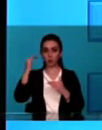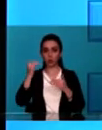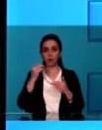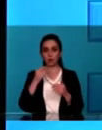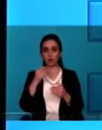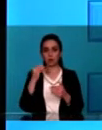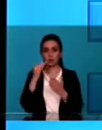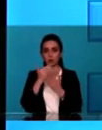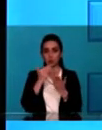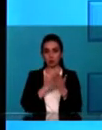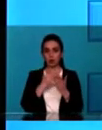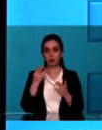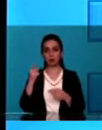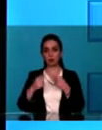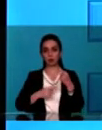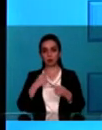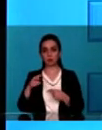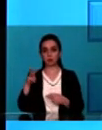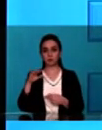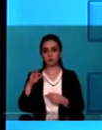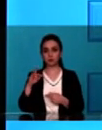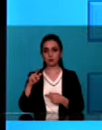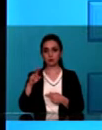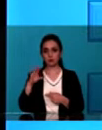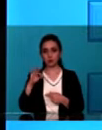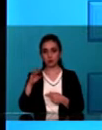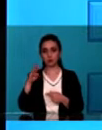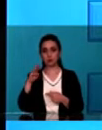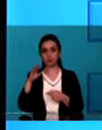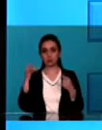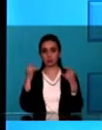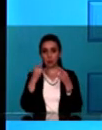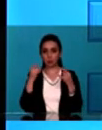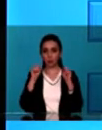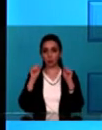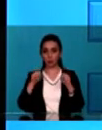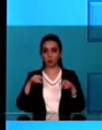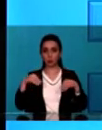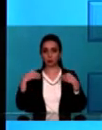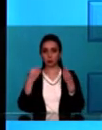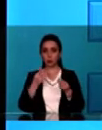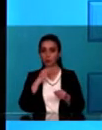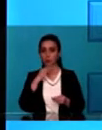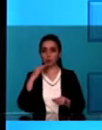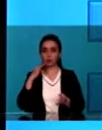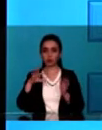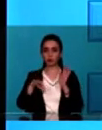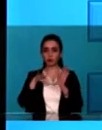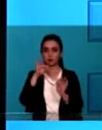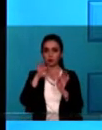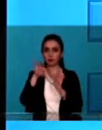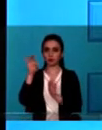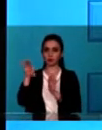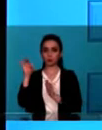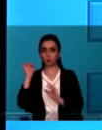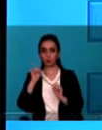И следующее свойство – Multi-Select. Предоставляет возможность множественного выбора. То есть можно выбрать